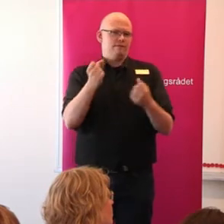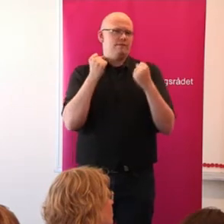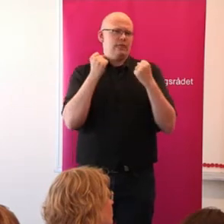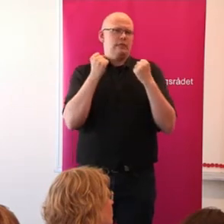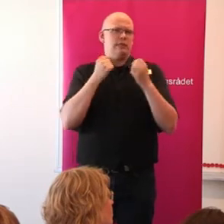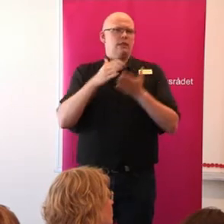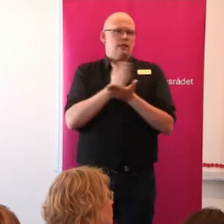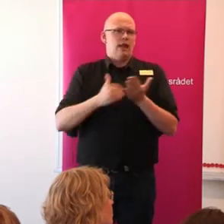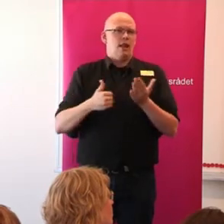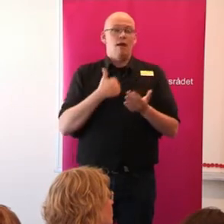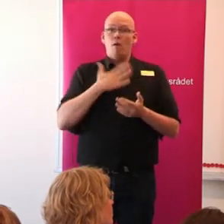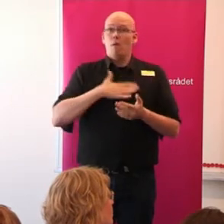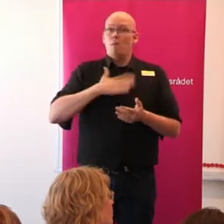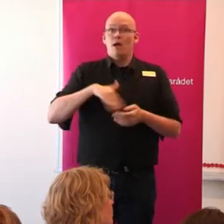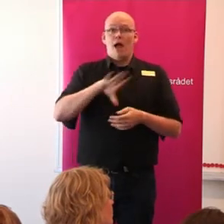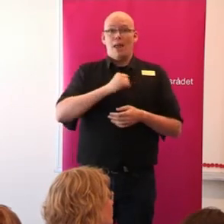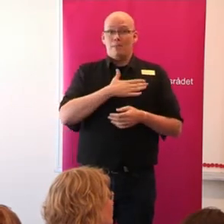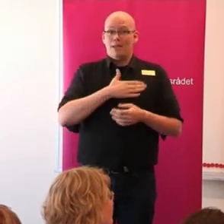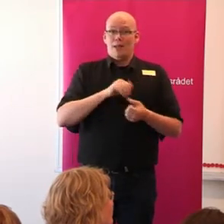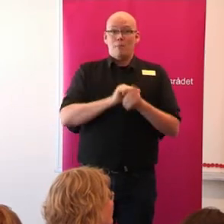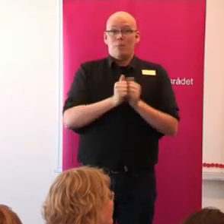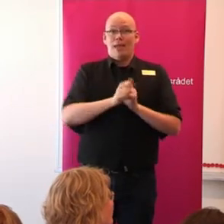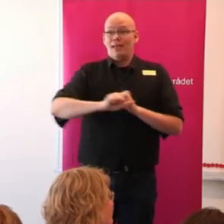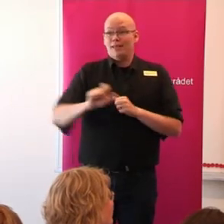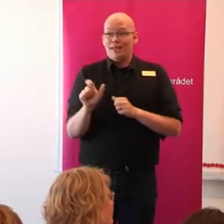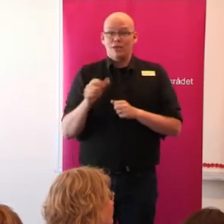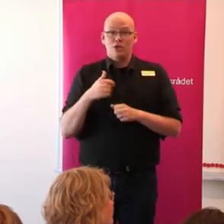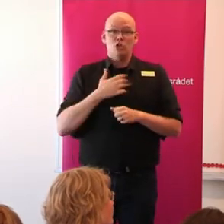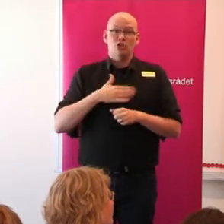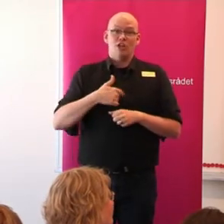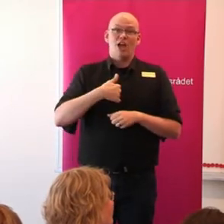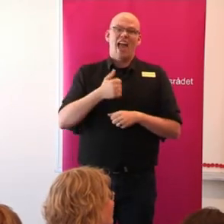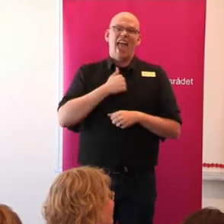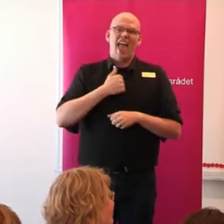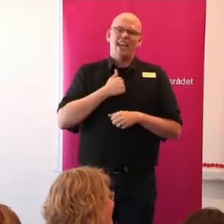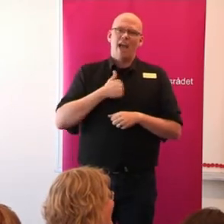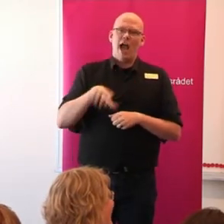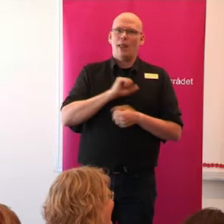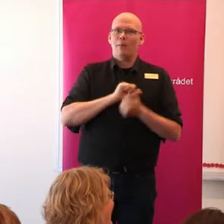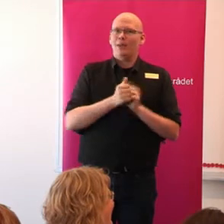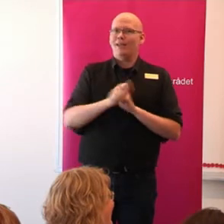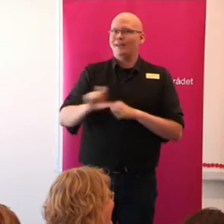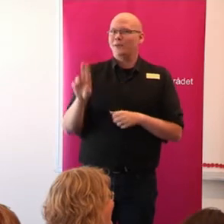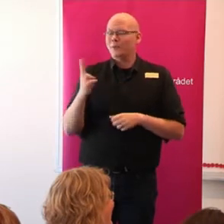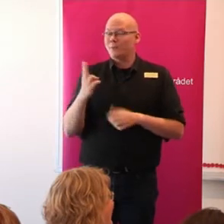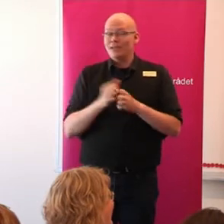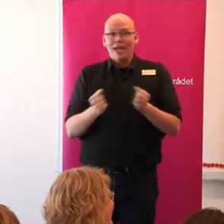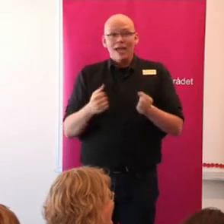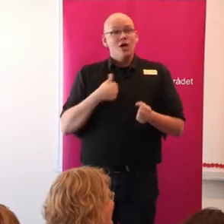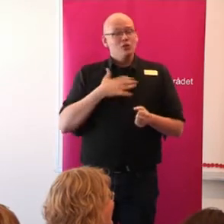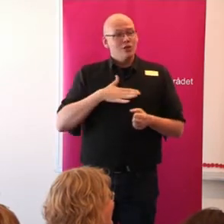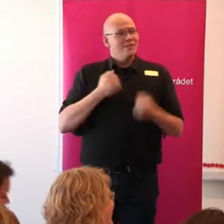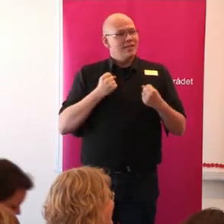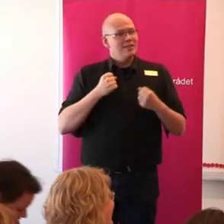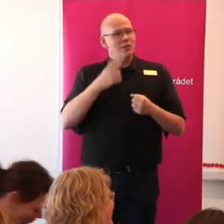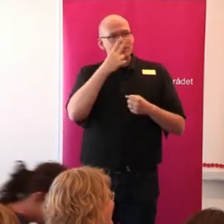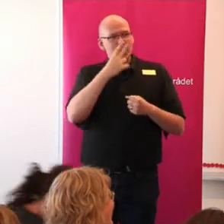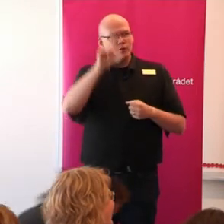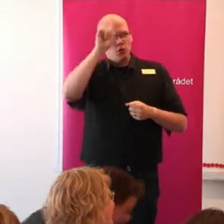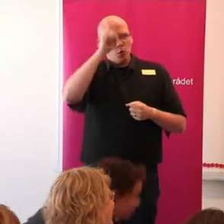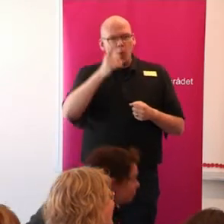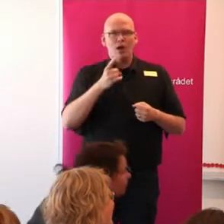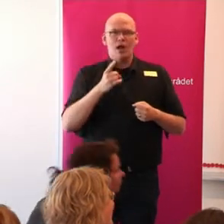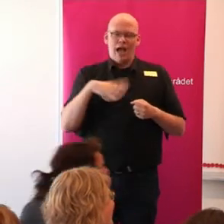oerhört viktig del. Och jag hoppas att alla mina politiker, jag tycker jag äger alla politiker, förstår härligt. Alla reformer, att man förstår att kedjan av